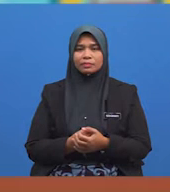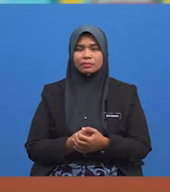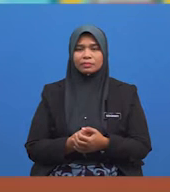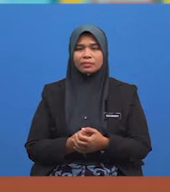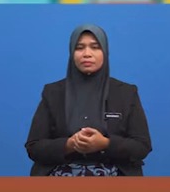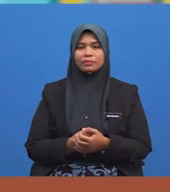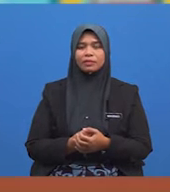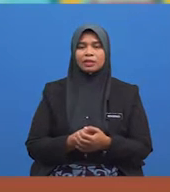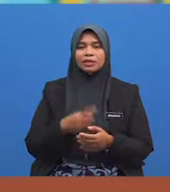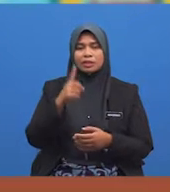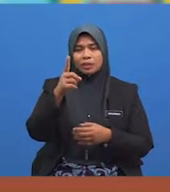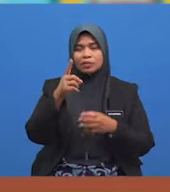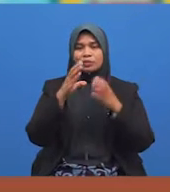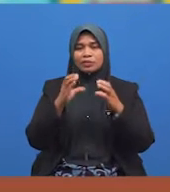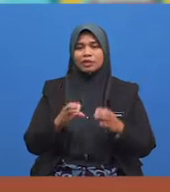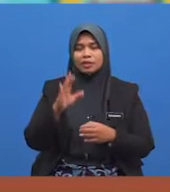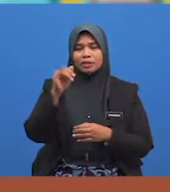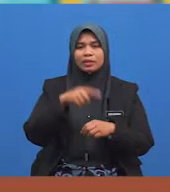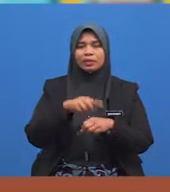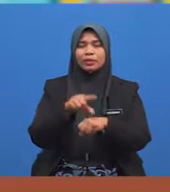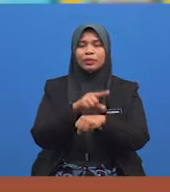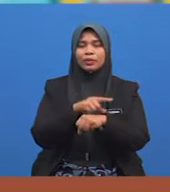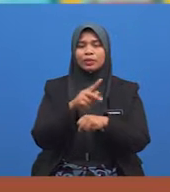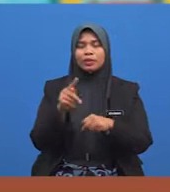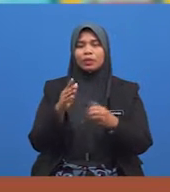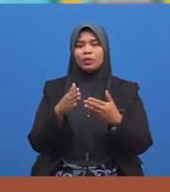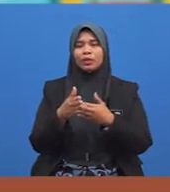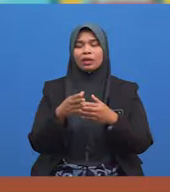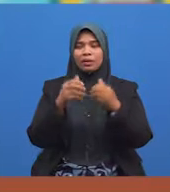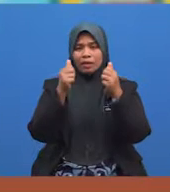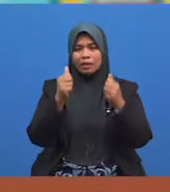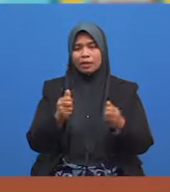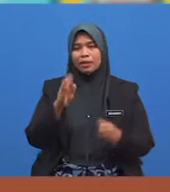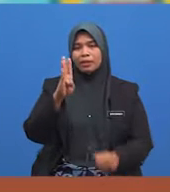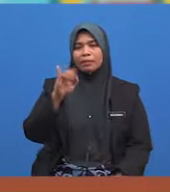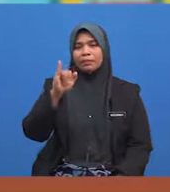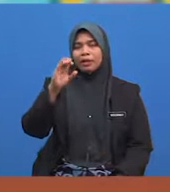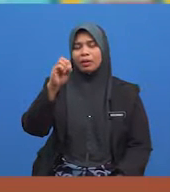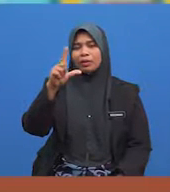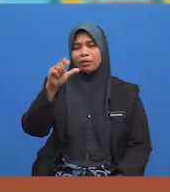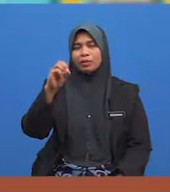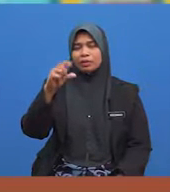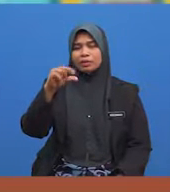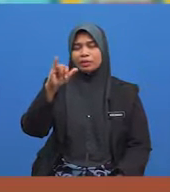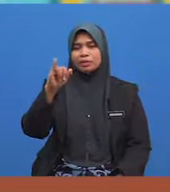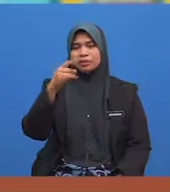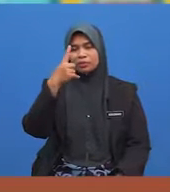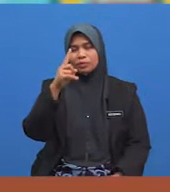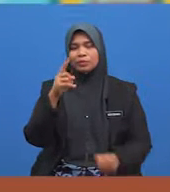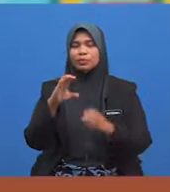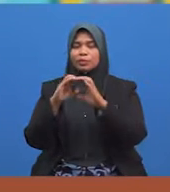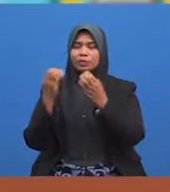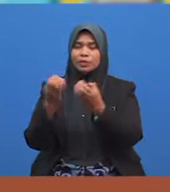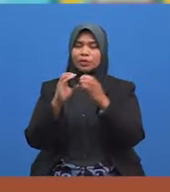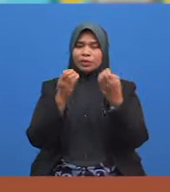Kekunci dikotomi adalah satu cara yang digunakan oleh ahli biologi untuk mengenal pasti dan